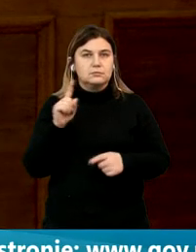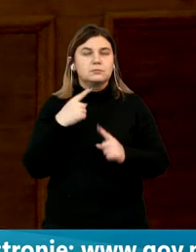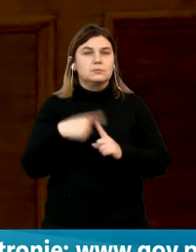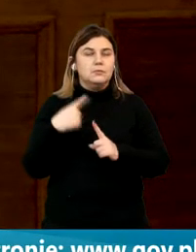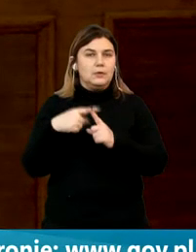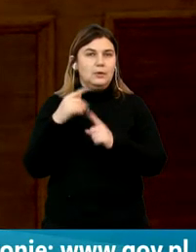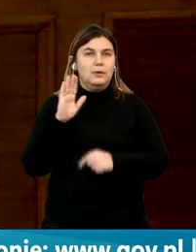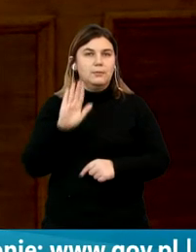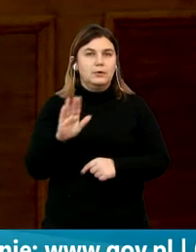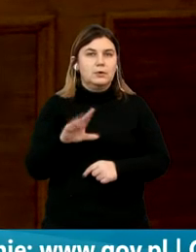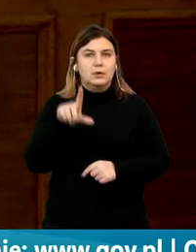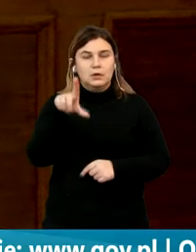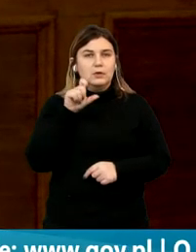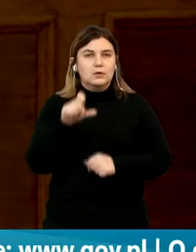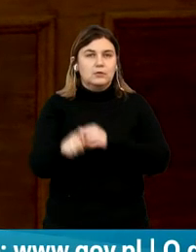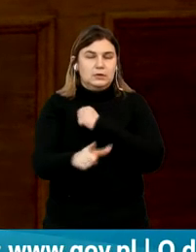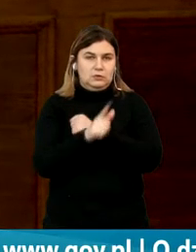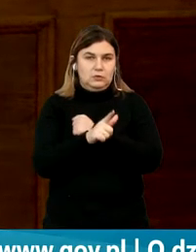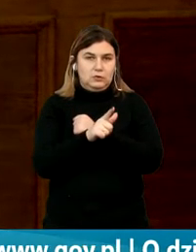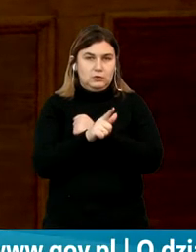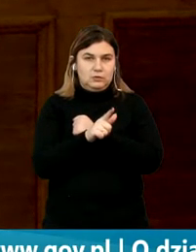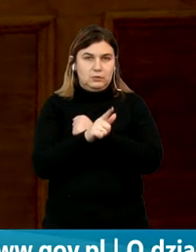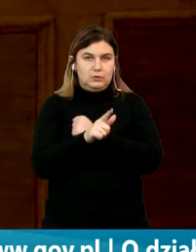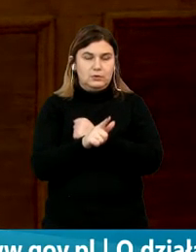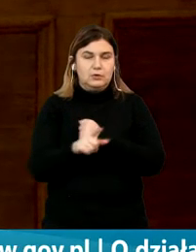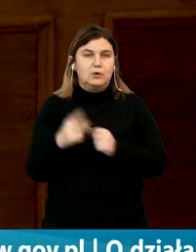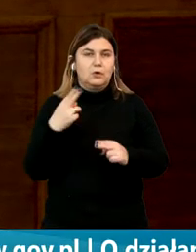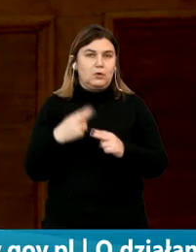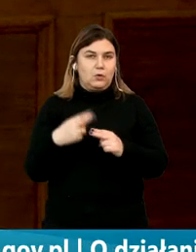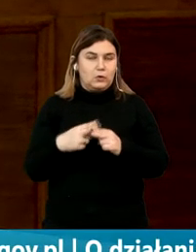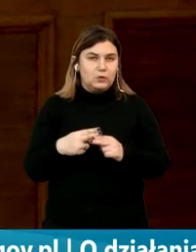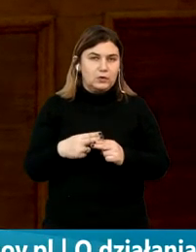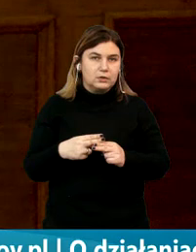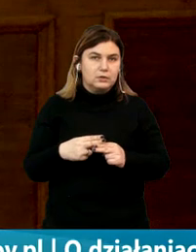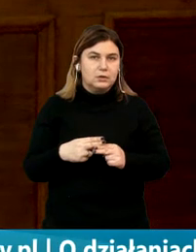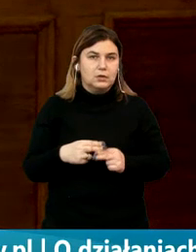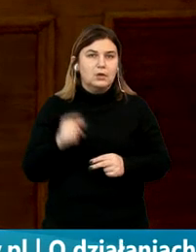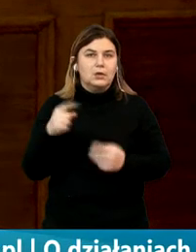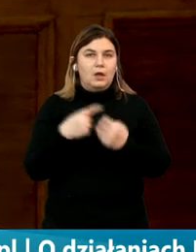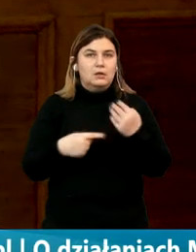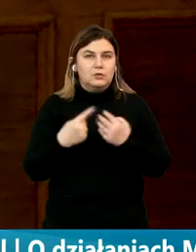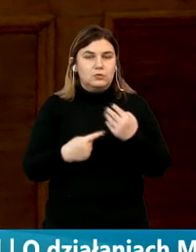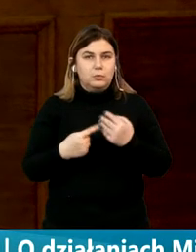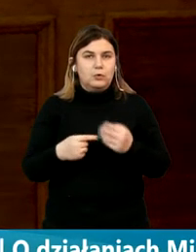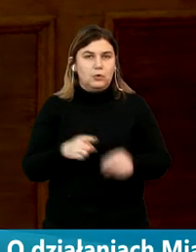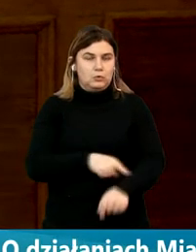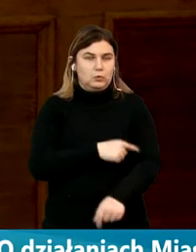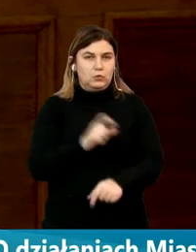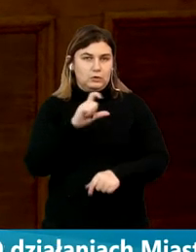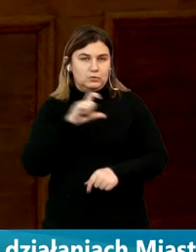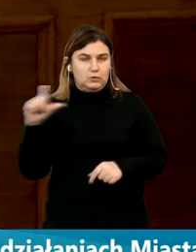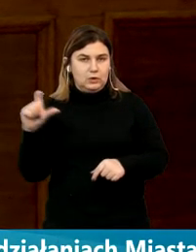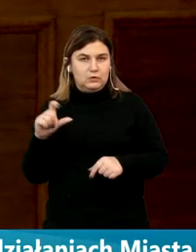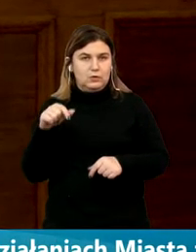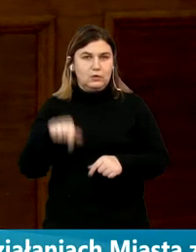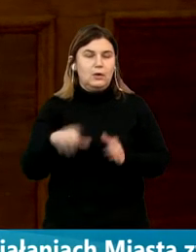miało 270 pacjentów, więc te liczby wydają się od dłuższego czasu, przynajmniej w